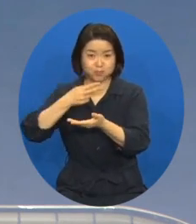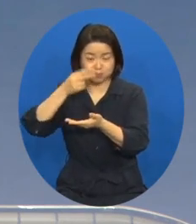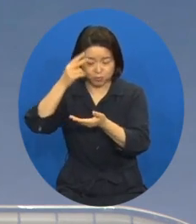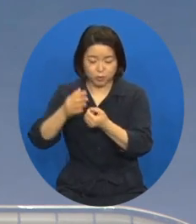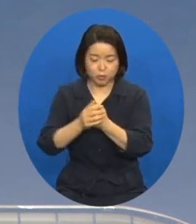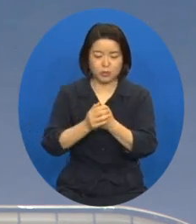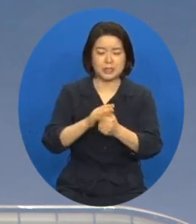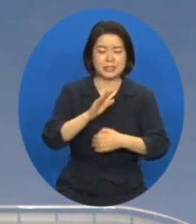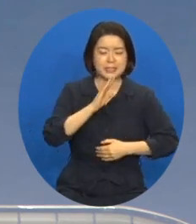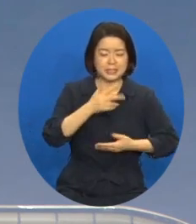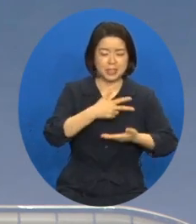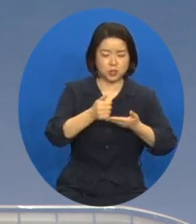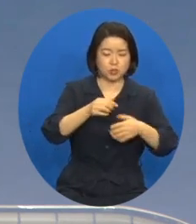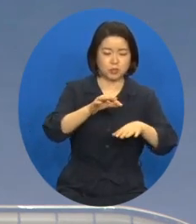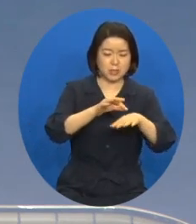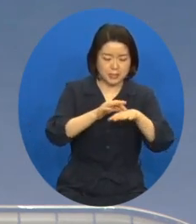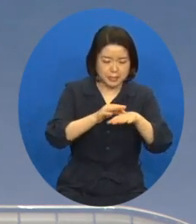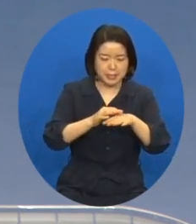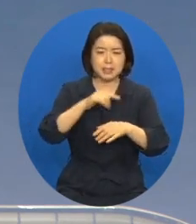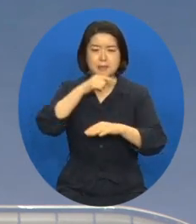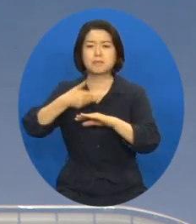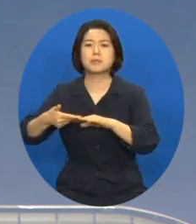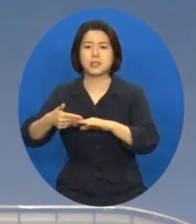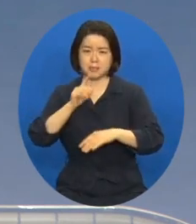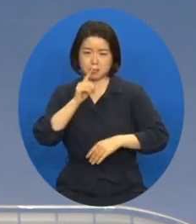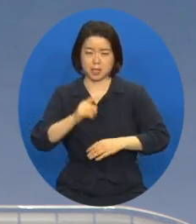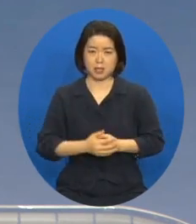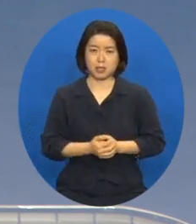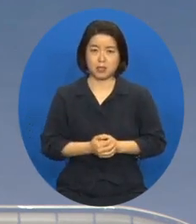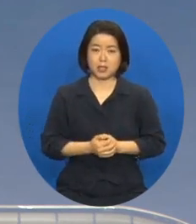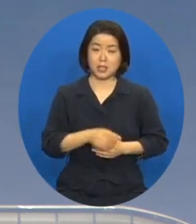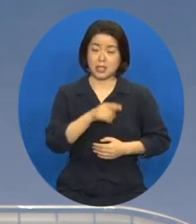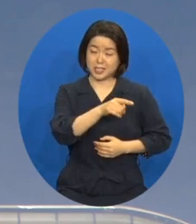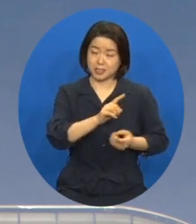몸이요 피라는 거죠. 이 사실을